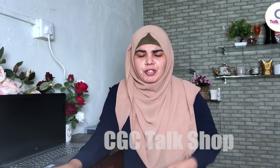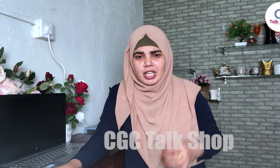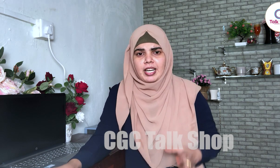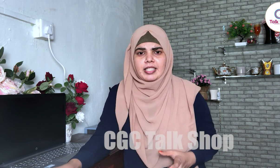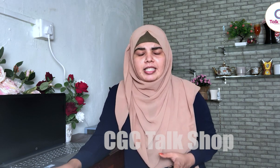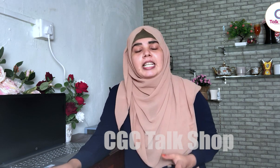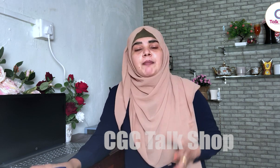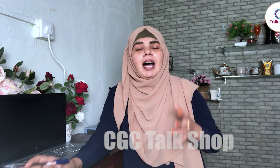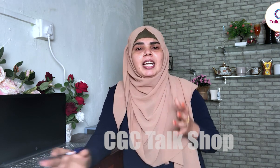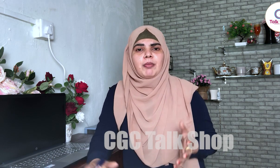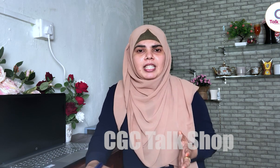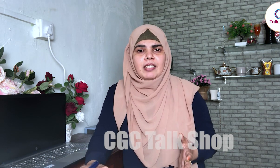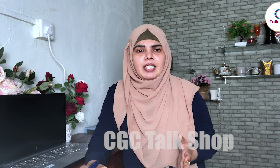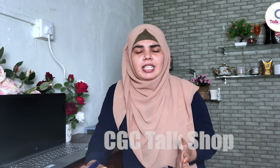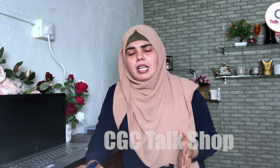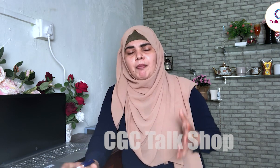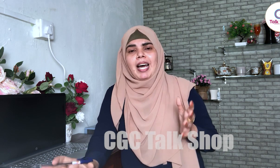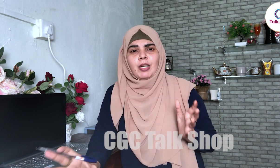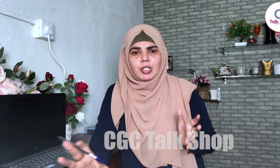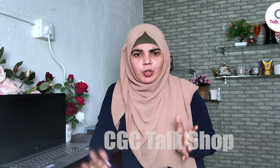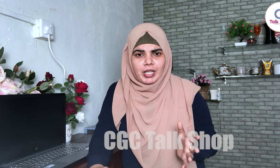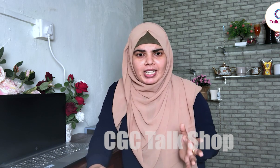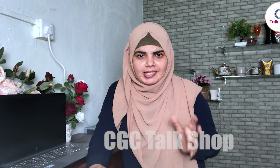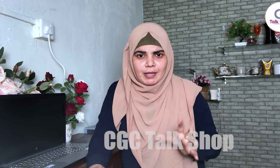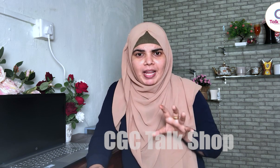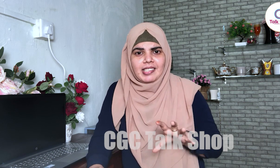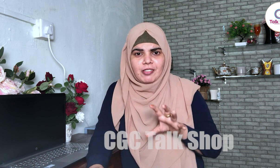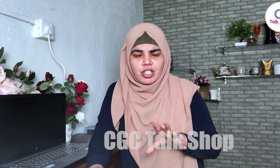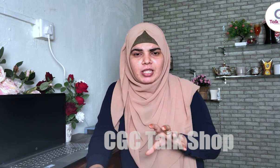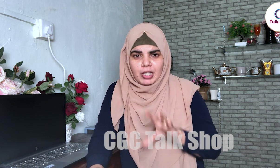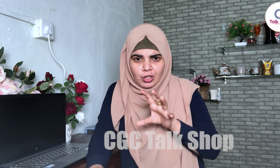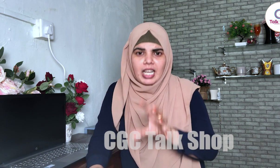இன்னைக்கு பல விஷயம் நடந்தது. இன்னைக்கு பாராளுமன்றத்துல வந்து பாராளுமன்ற உறுப்பினர்கள் சில